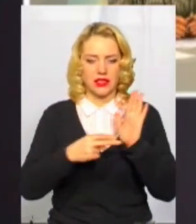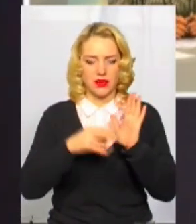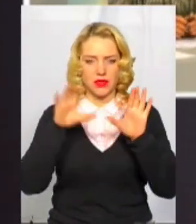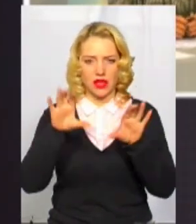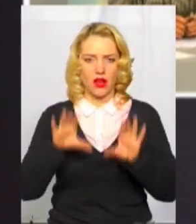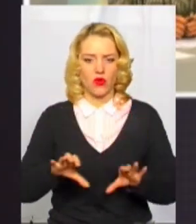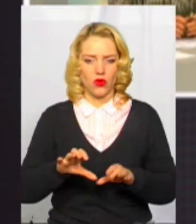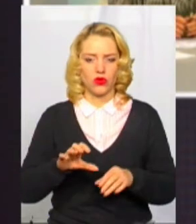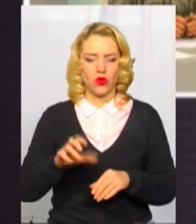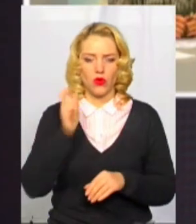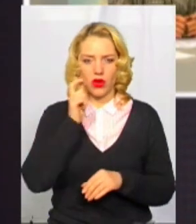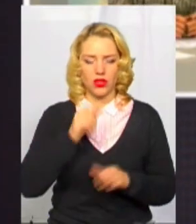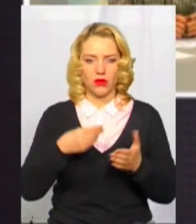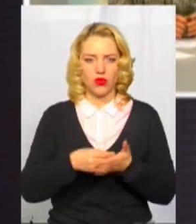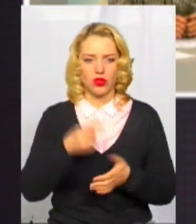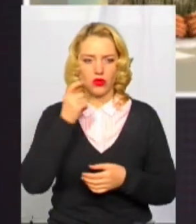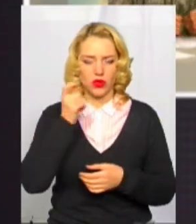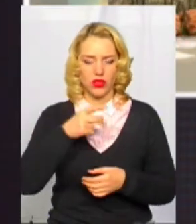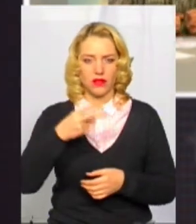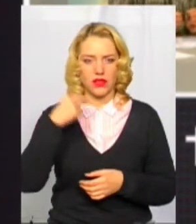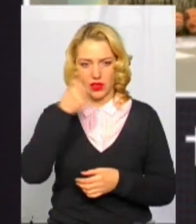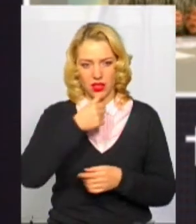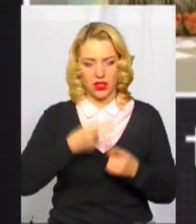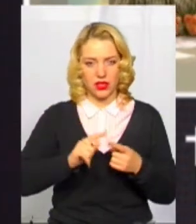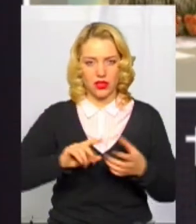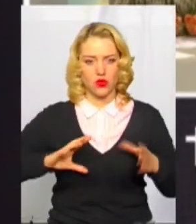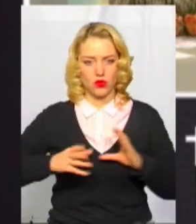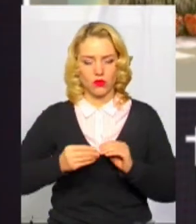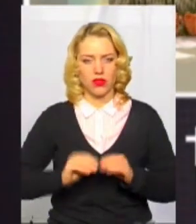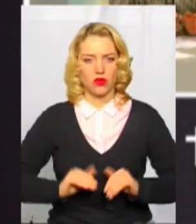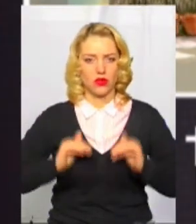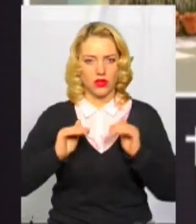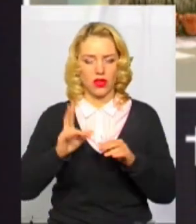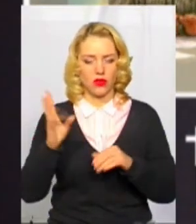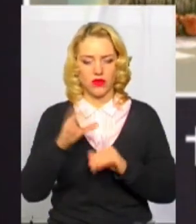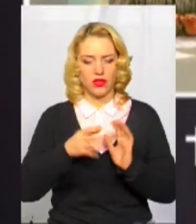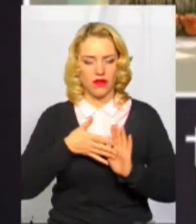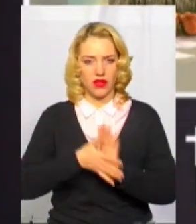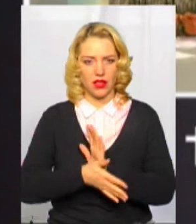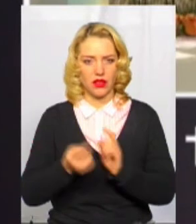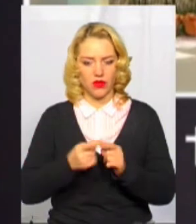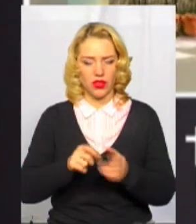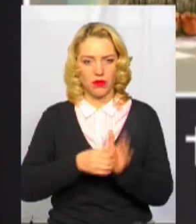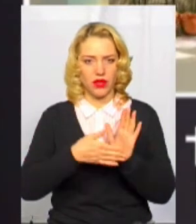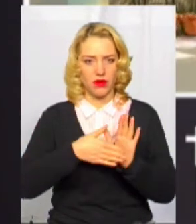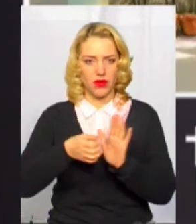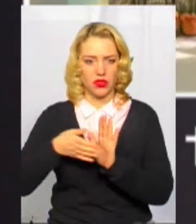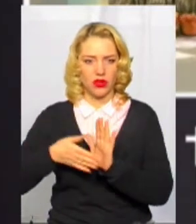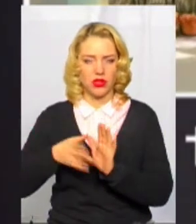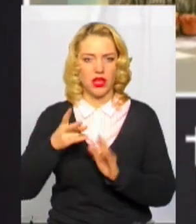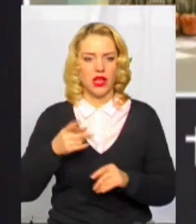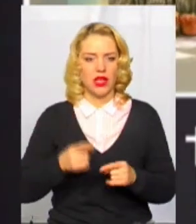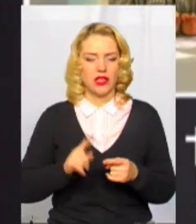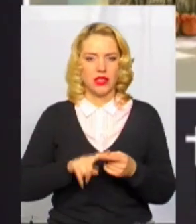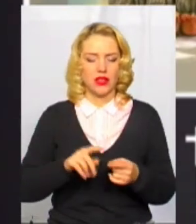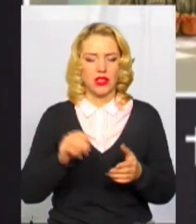бюджет України на 2020 рік. Ця сума зростає, але всі витрати, вони передбачаються безпосередньо